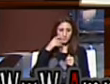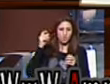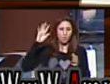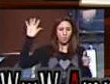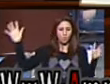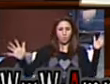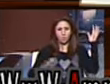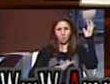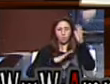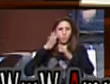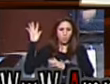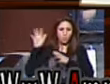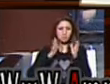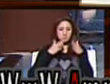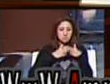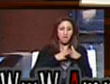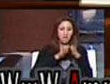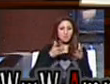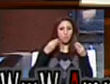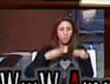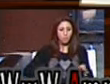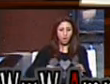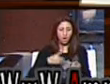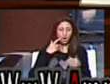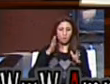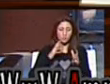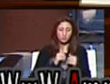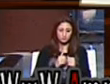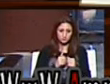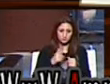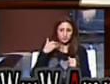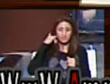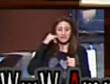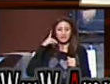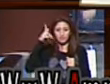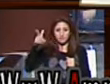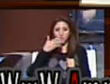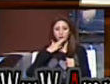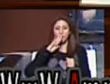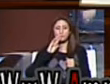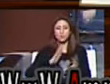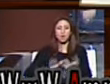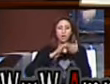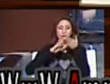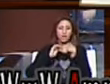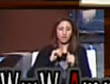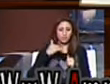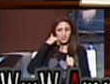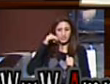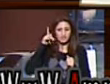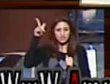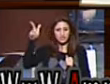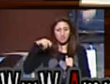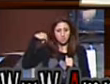جدا والمركب على وشك الغرق. لكن الحمد لله من وقت ما الخبر جه وتم الاتصال وابلغنا مكتب